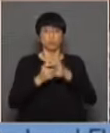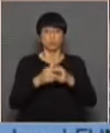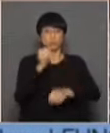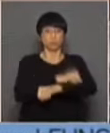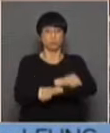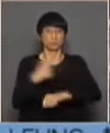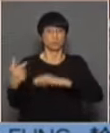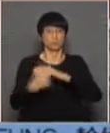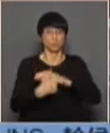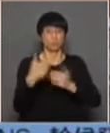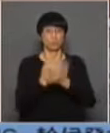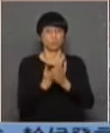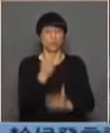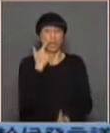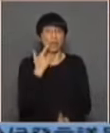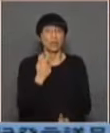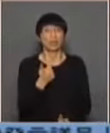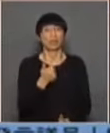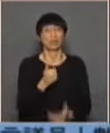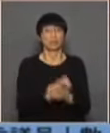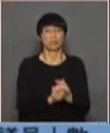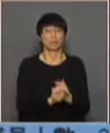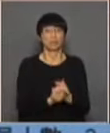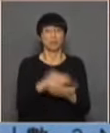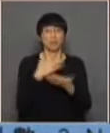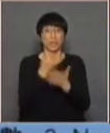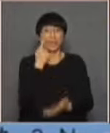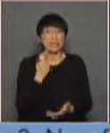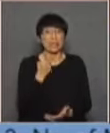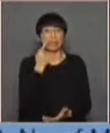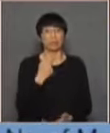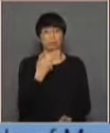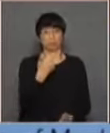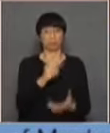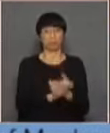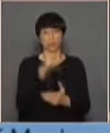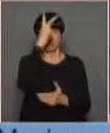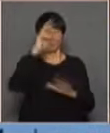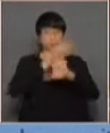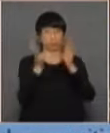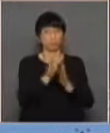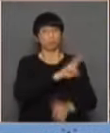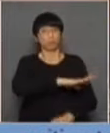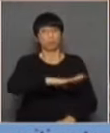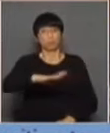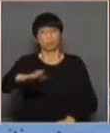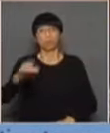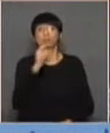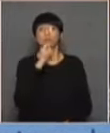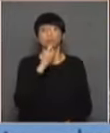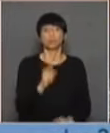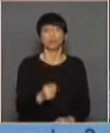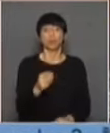到贪腐风气已经弥漫住整个特区政府。香港人用辛劳同汗